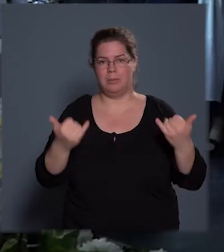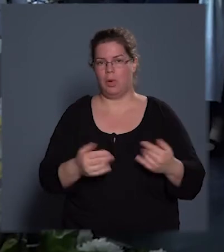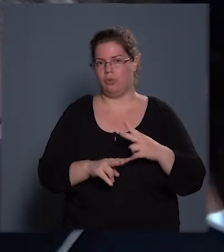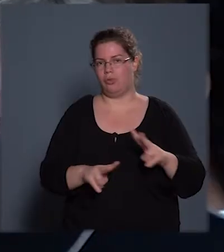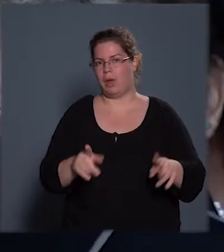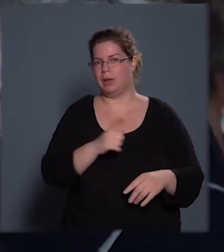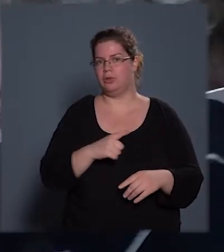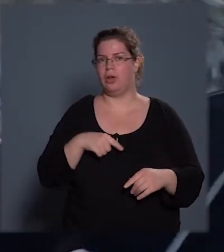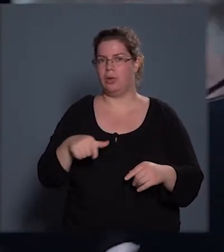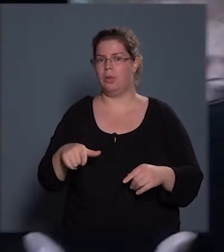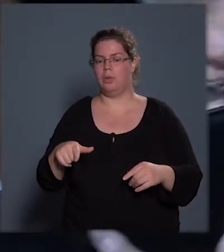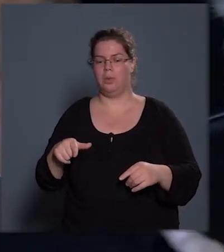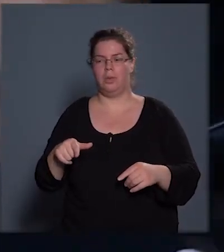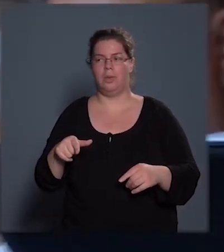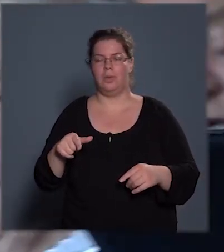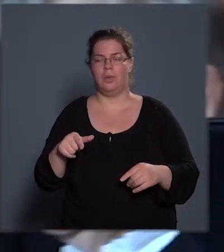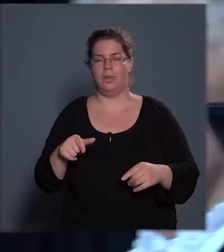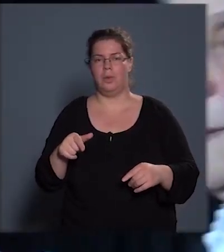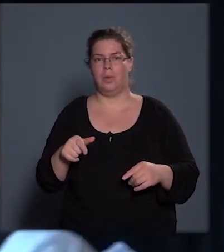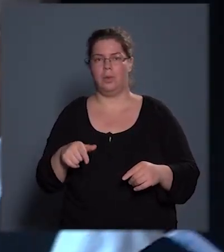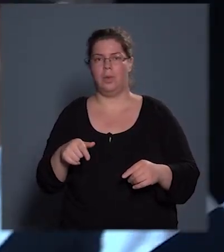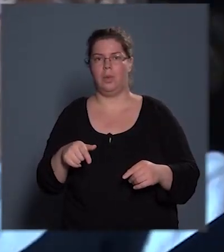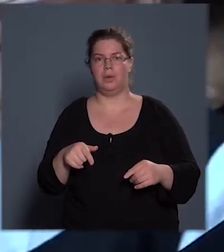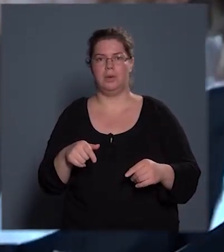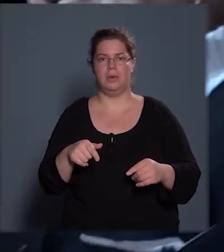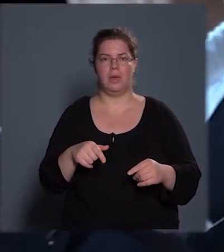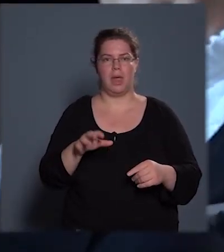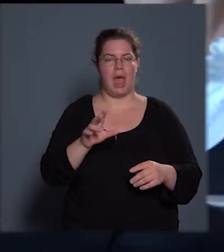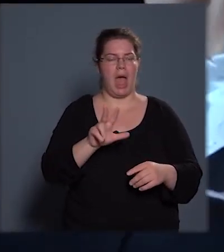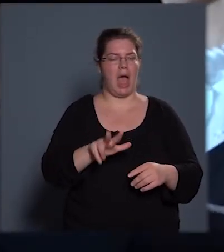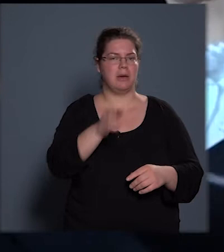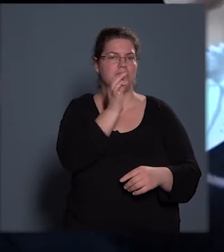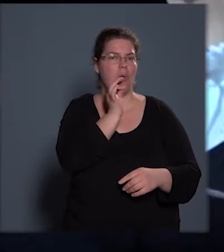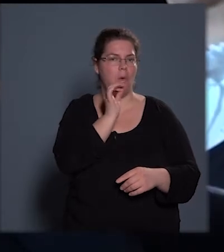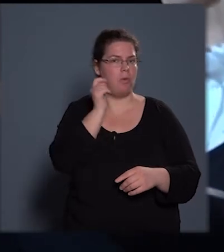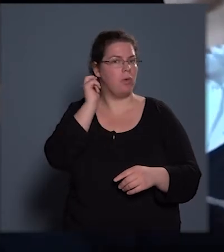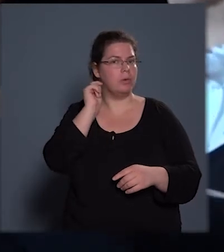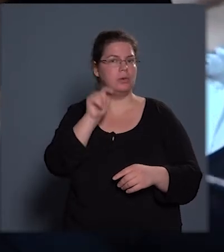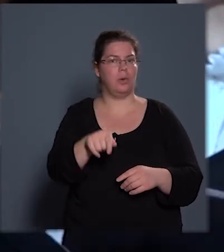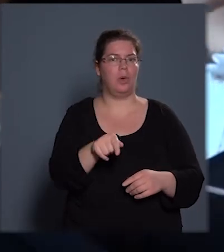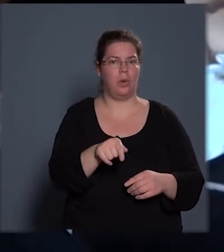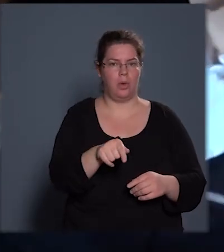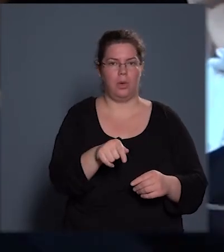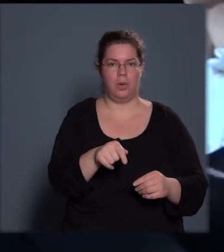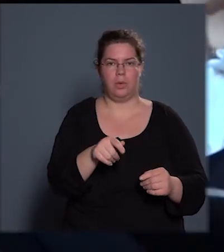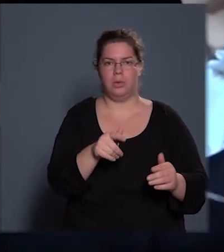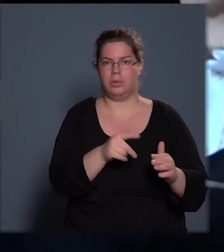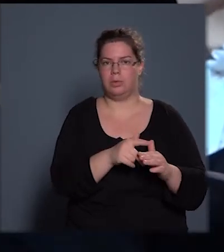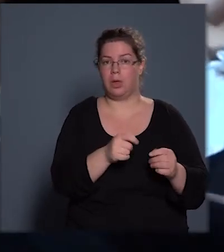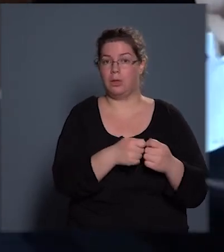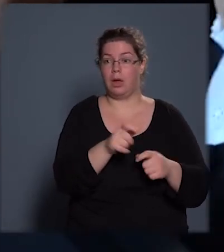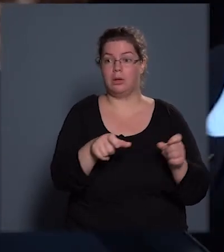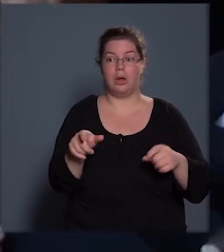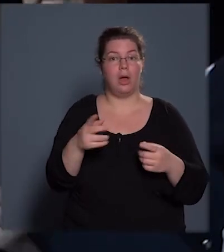csak ott a olvasó tagjaink, 3 óvónőnk van, akik ott a olvasó tulajdonképpen, a többiek nem